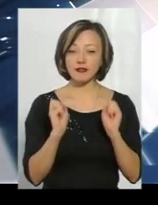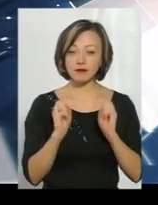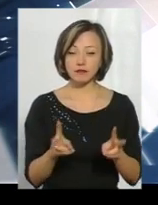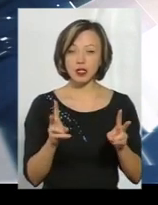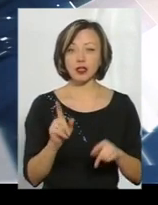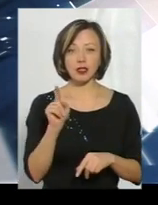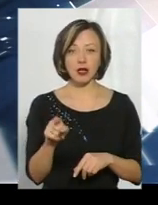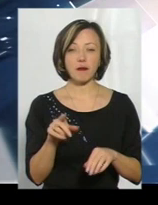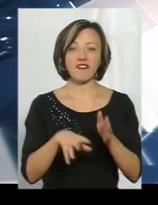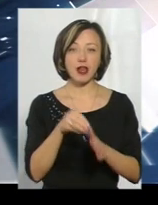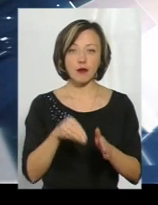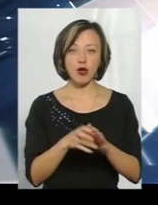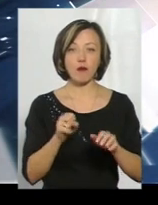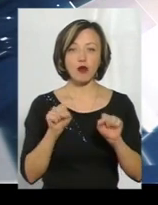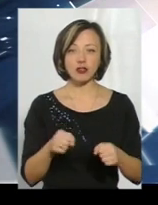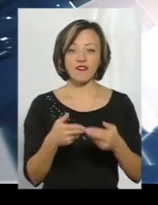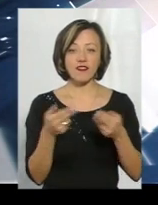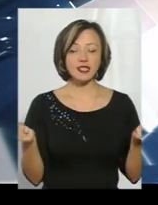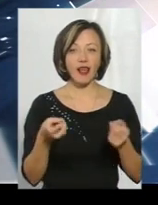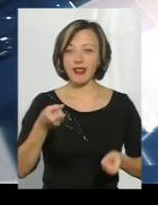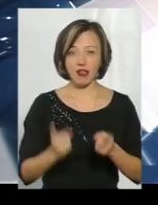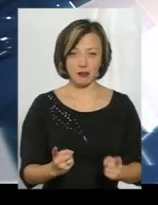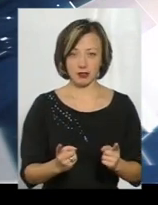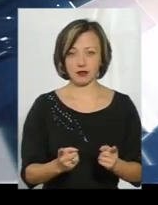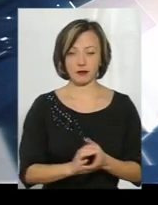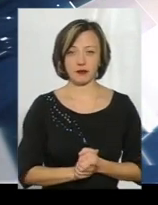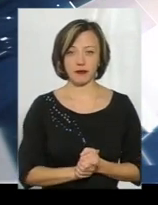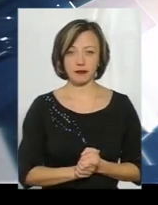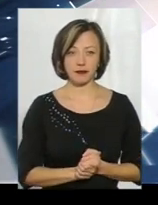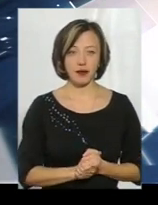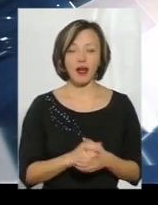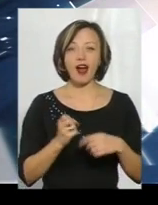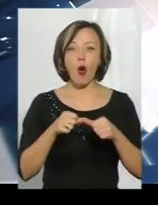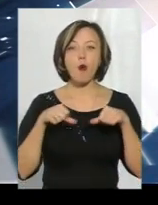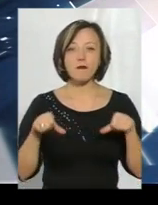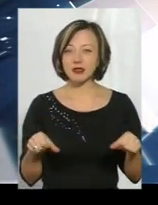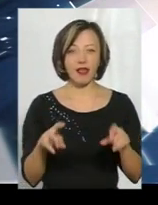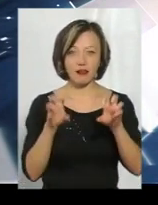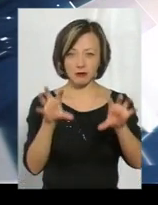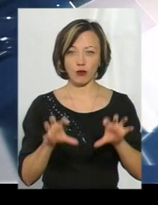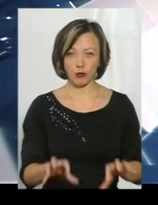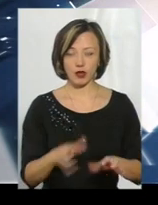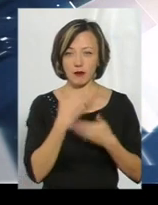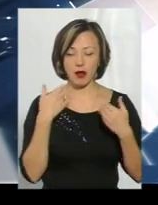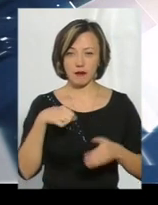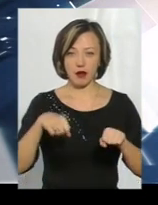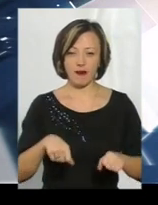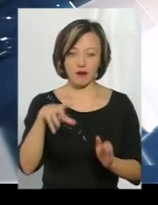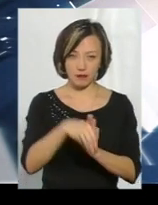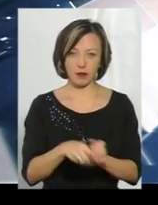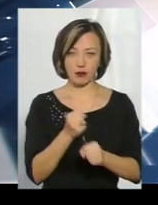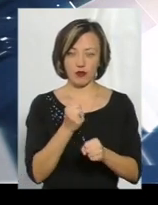що там вибори могли б бути визнані дійсними, так як не дієздатна комісія. Тобто люди, які працювали в комісії, не мали права в них